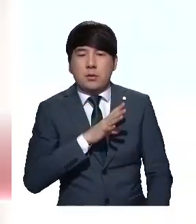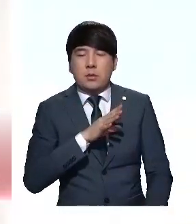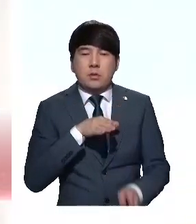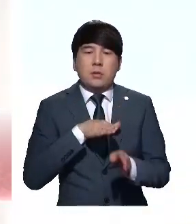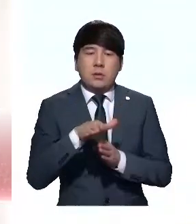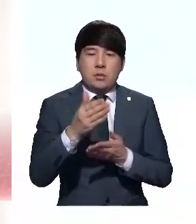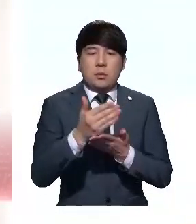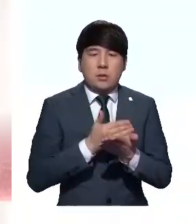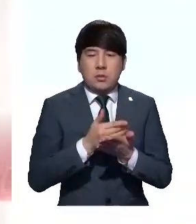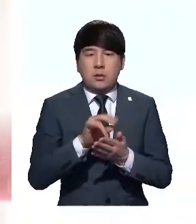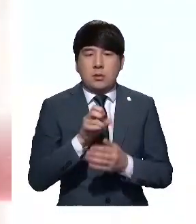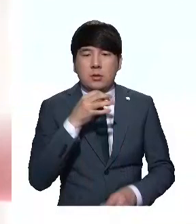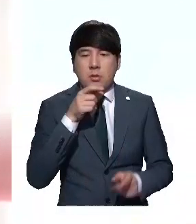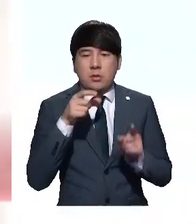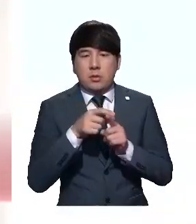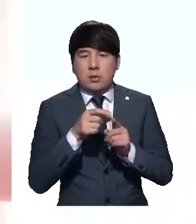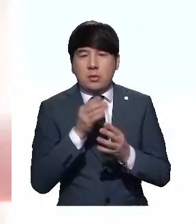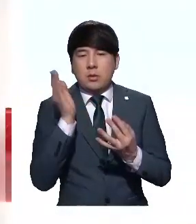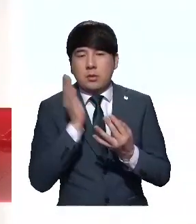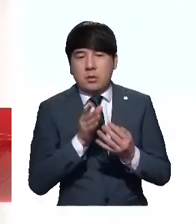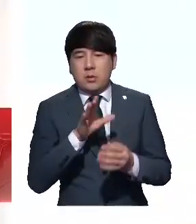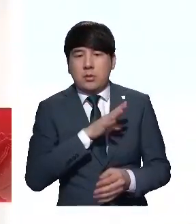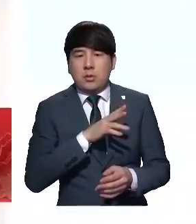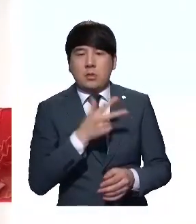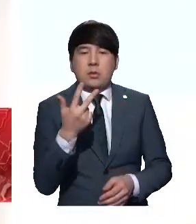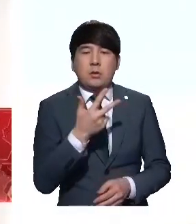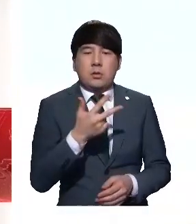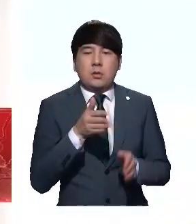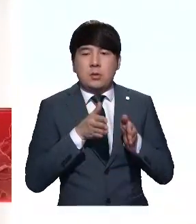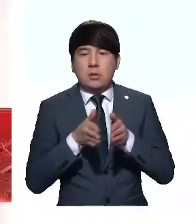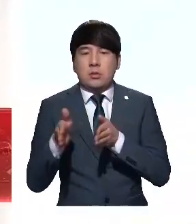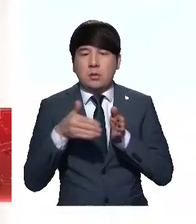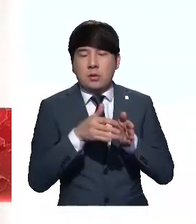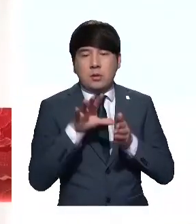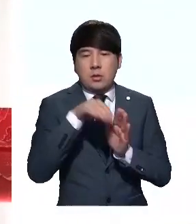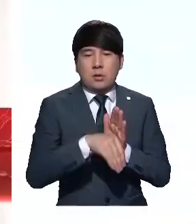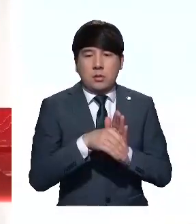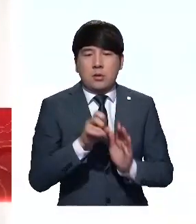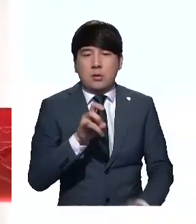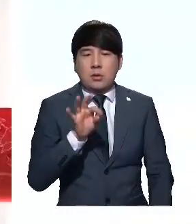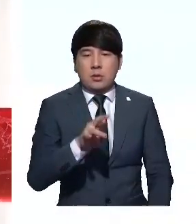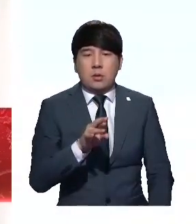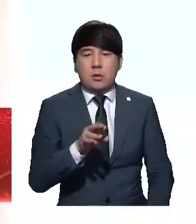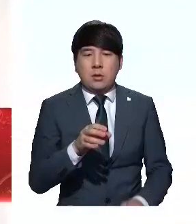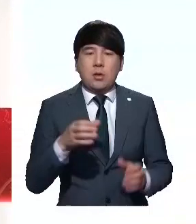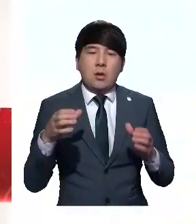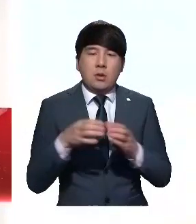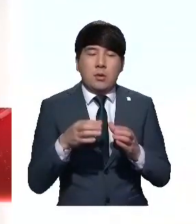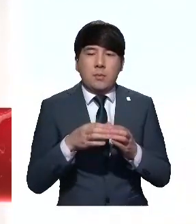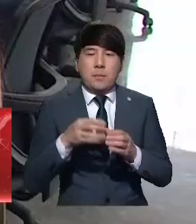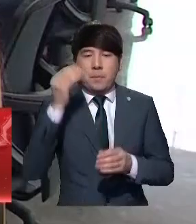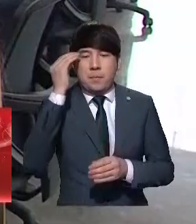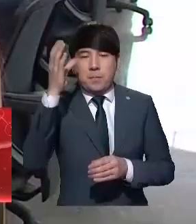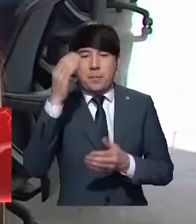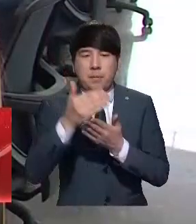я условно разделила на три направления. Это институциональные, это организационные и